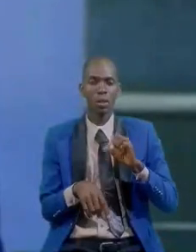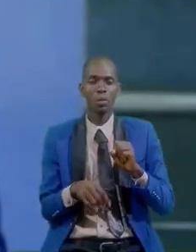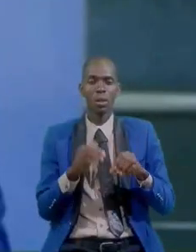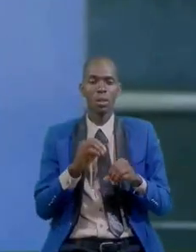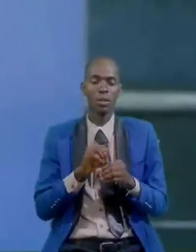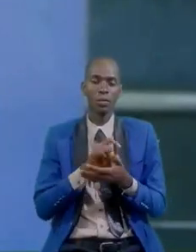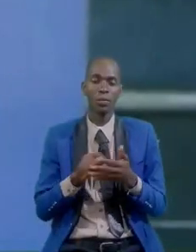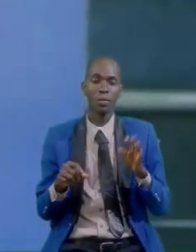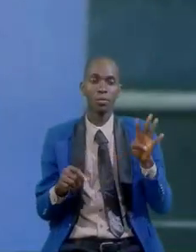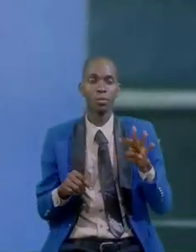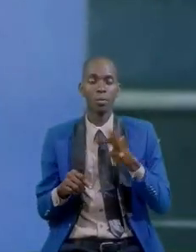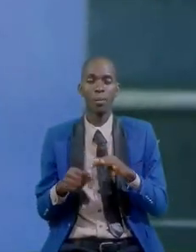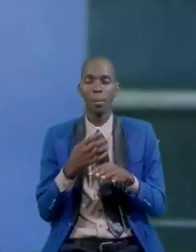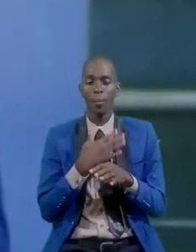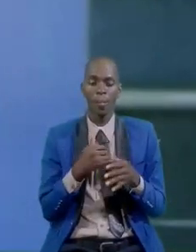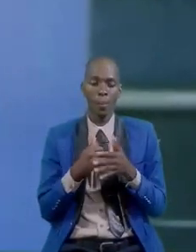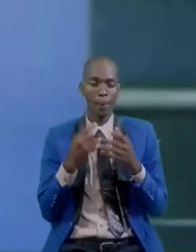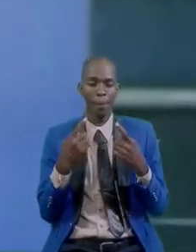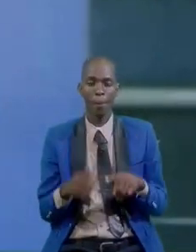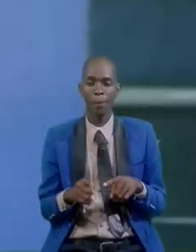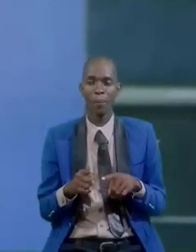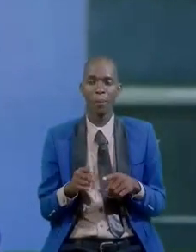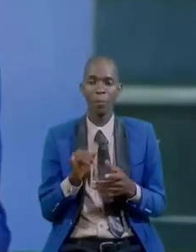à la septième fois, il dit,